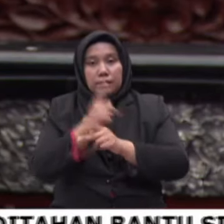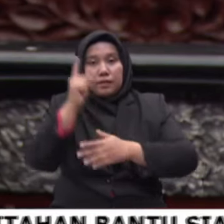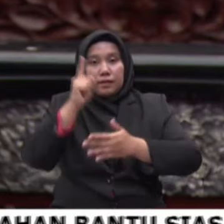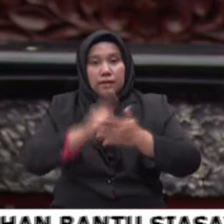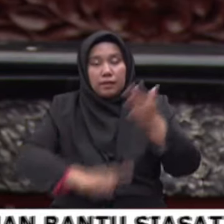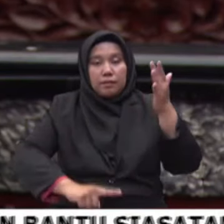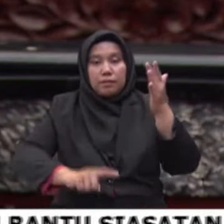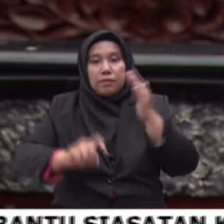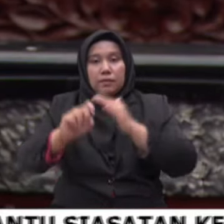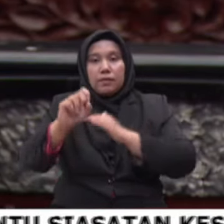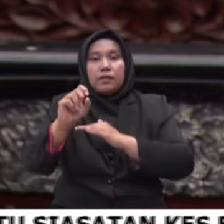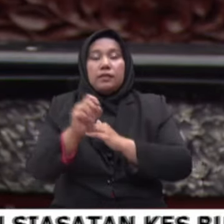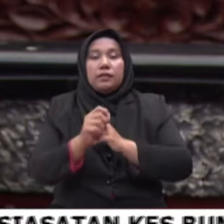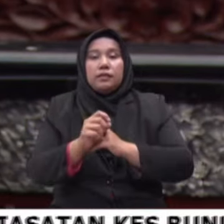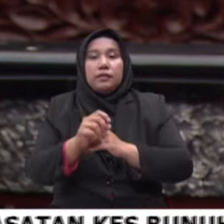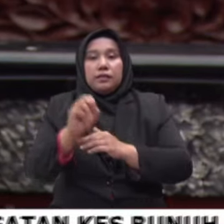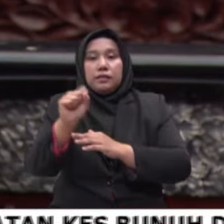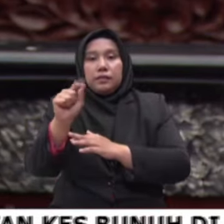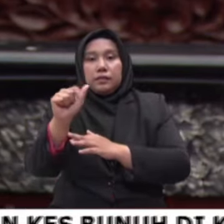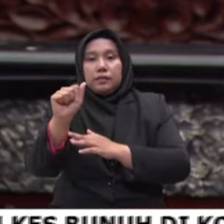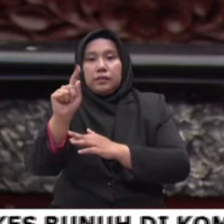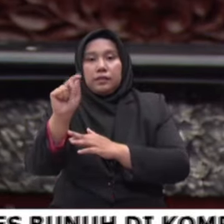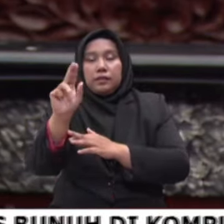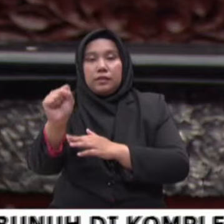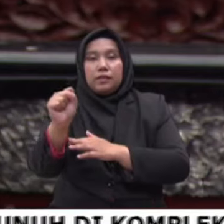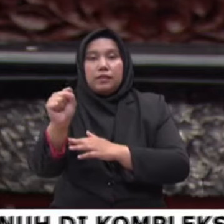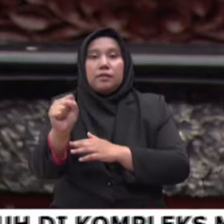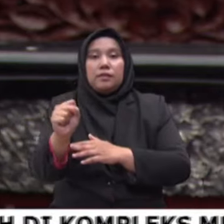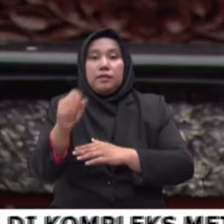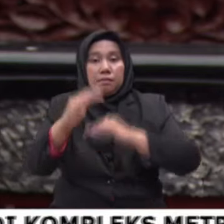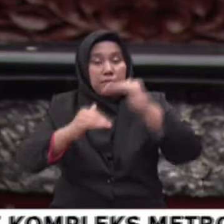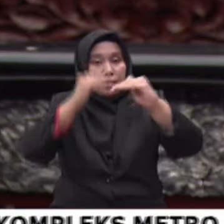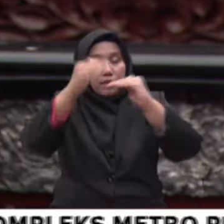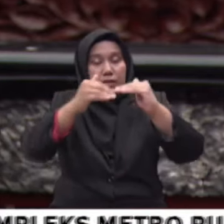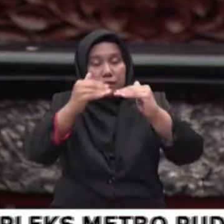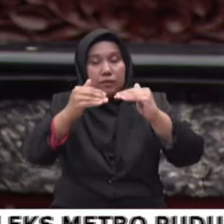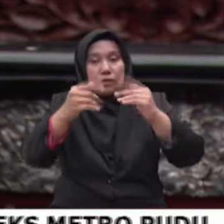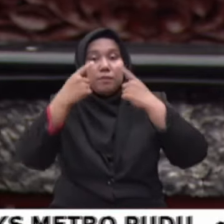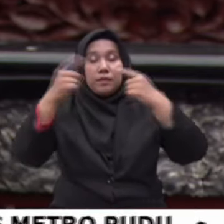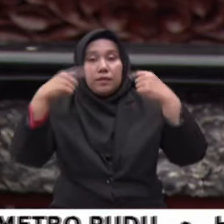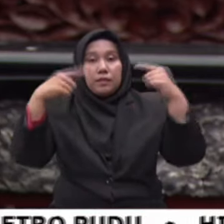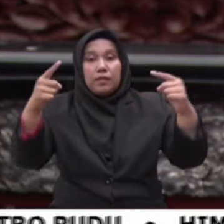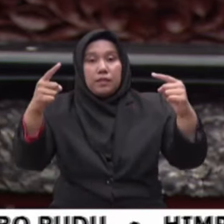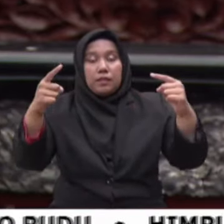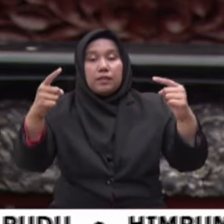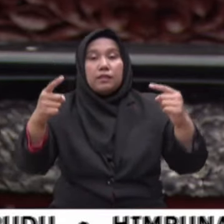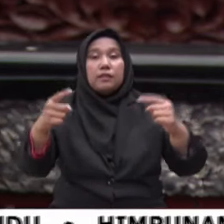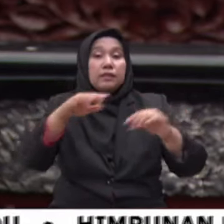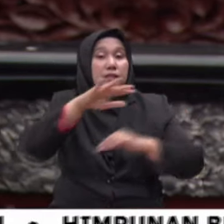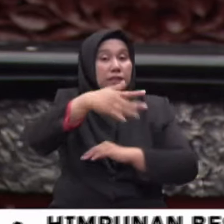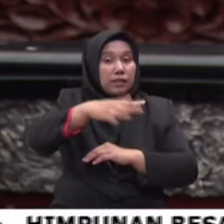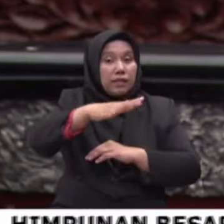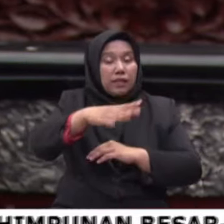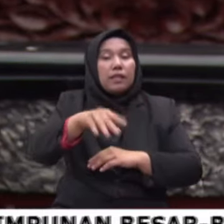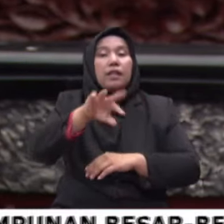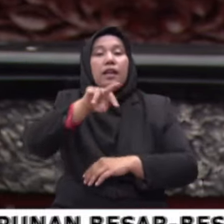Apa status mereka? Maju dan berjaya, sederhana dan membangun atau yang gagal.